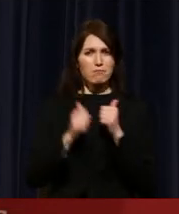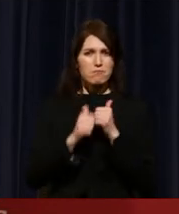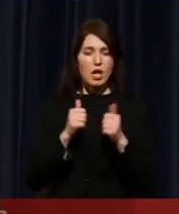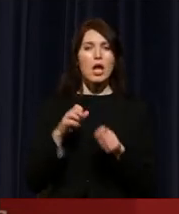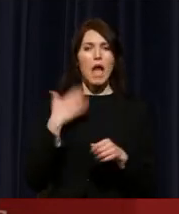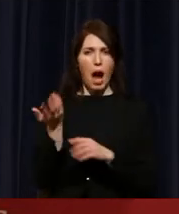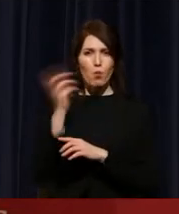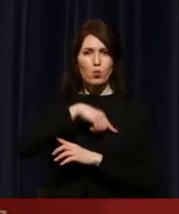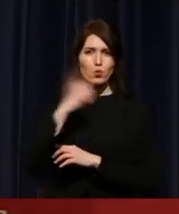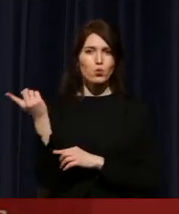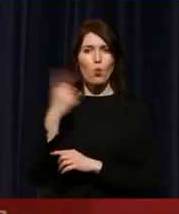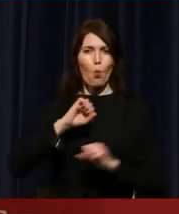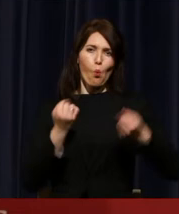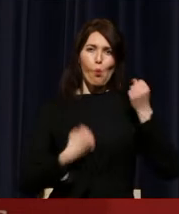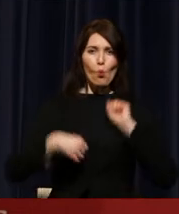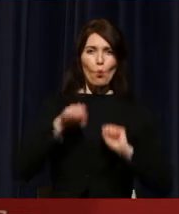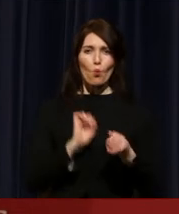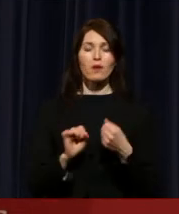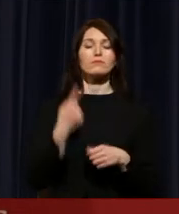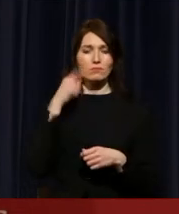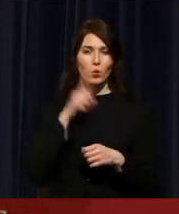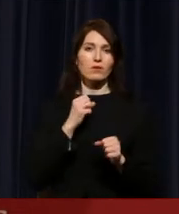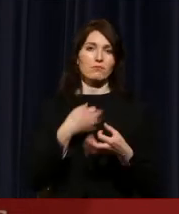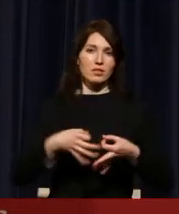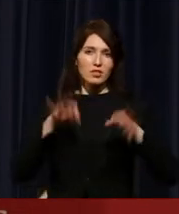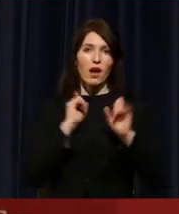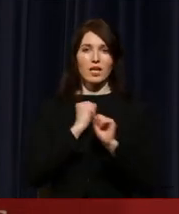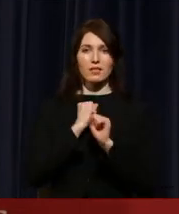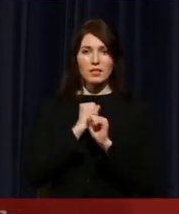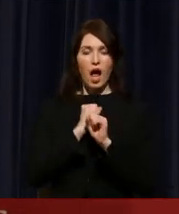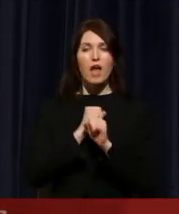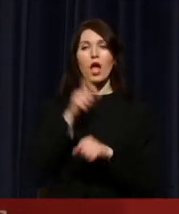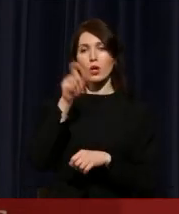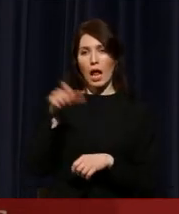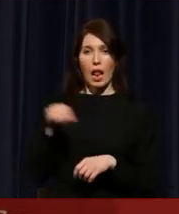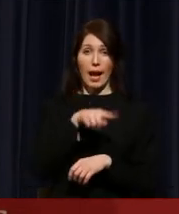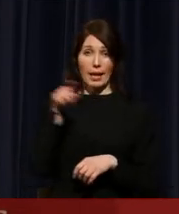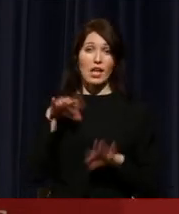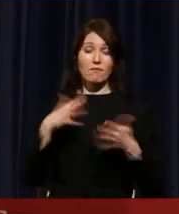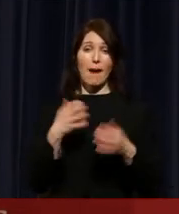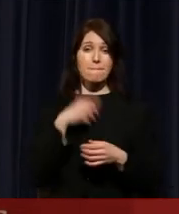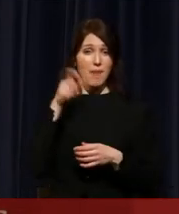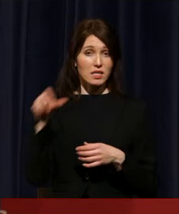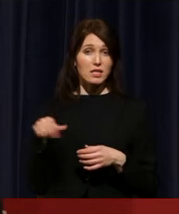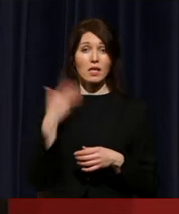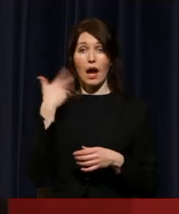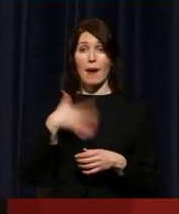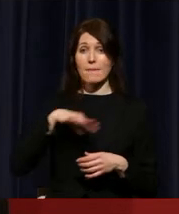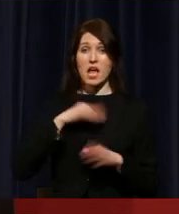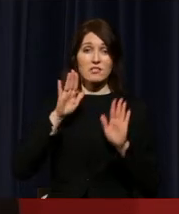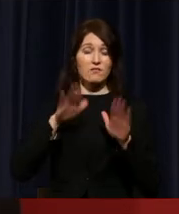lokanam, jā. Tādam. Protams, ir svarīgi, ka strādājot ar klientiem vai pacientiem, kad mēs